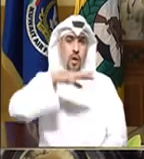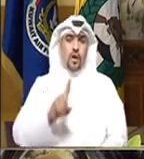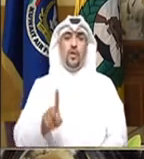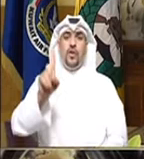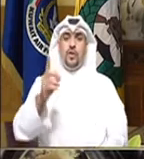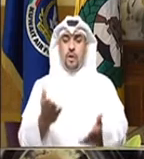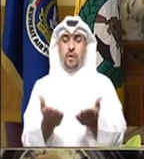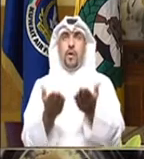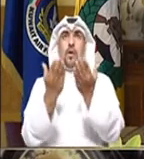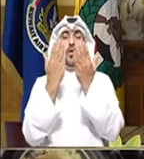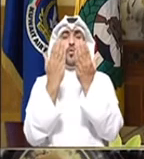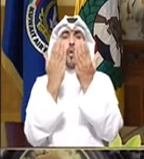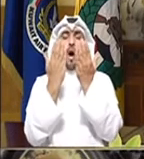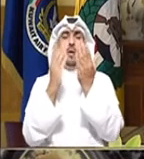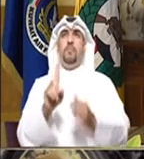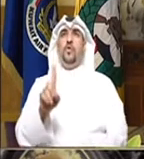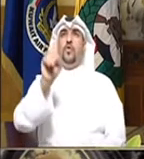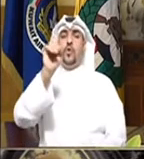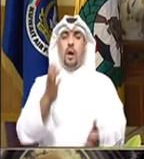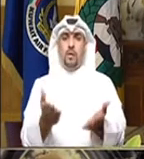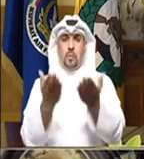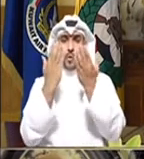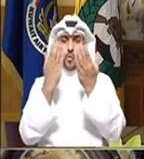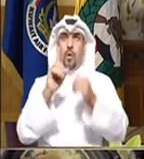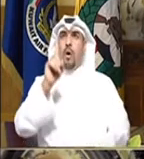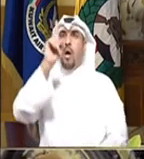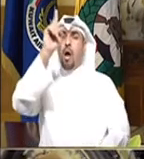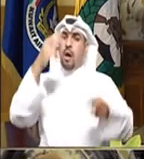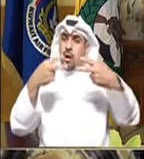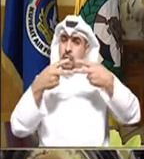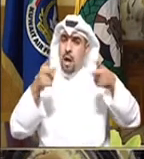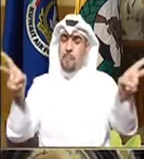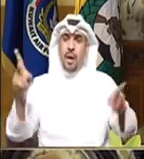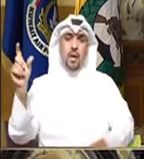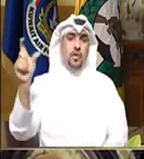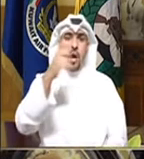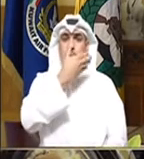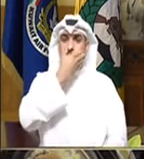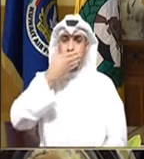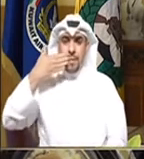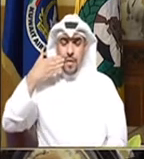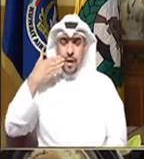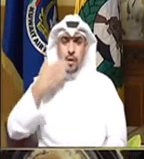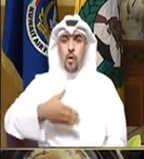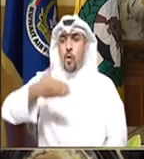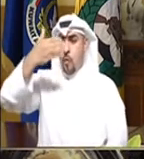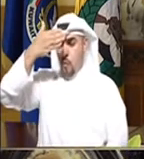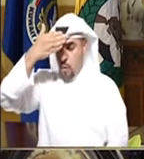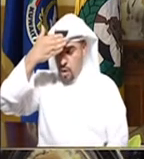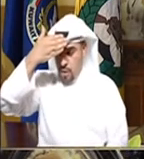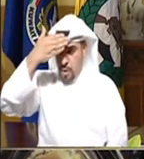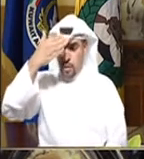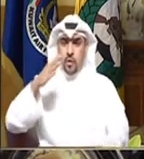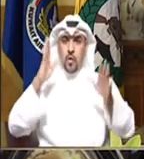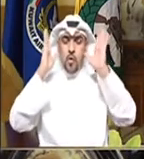ومبتهلين إلى المولى عز وجل أن يتقبل صيامنا وقيامنا ويغفر